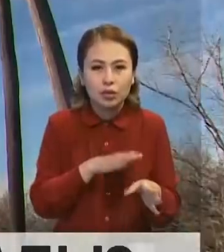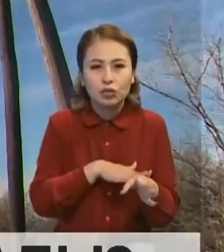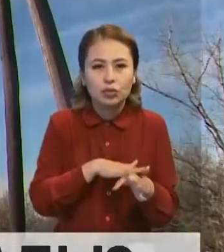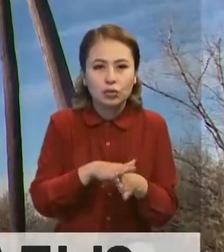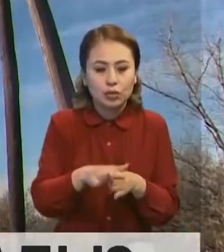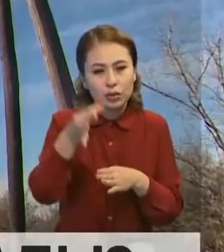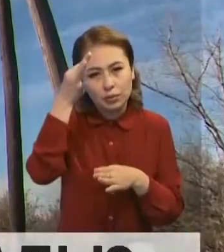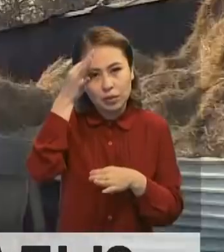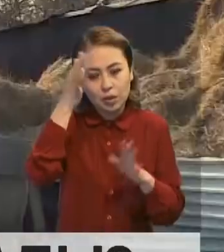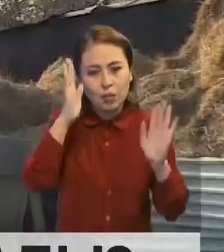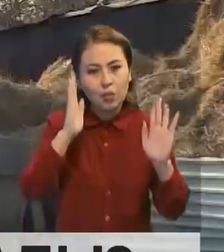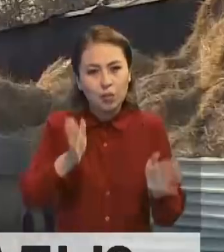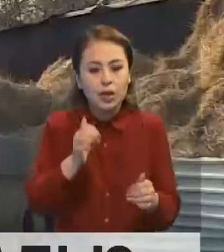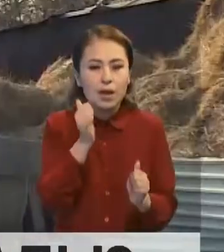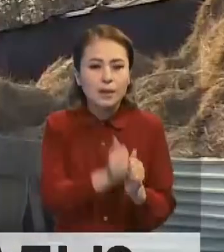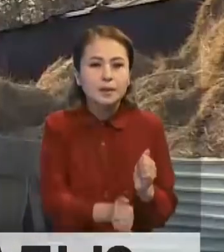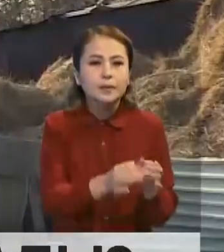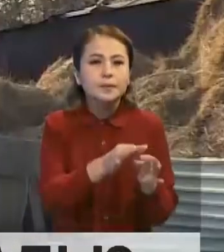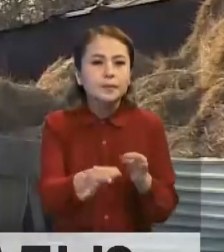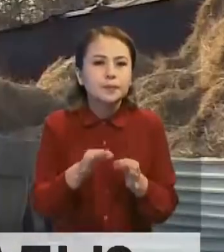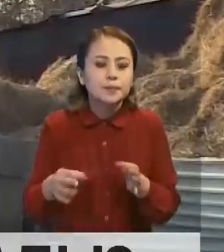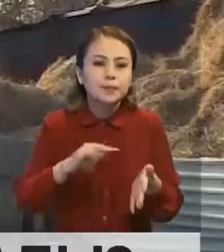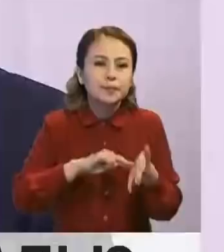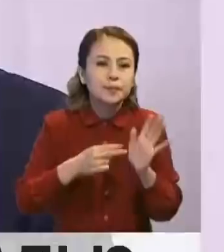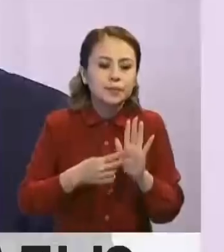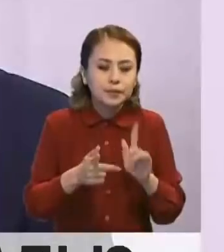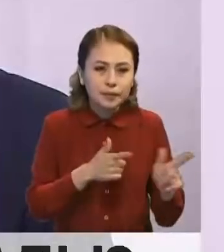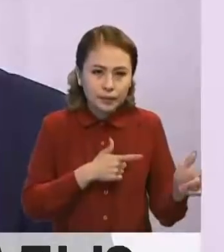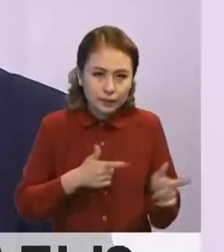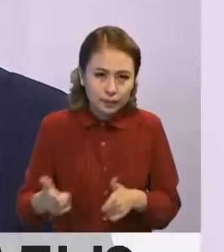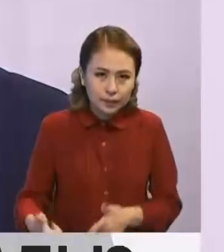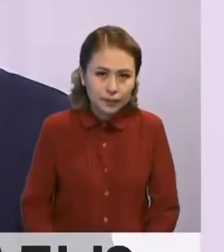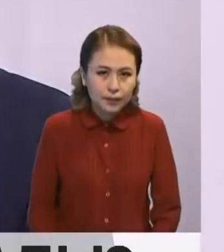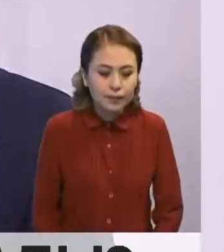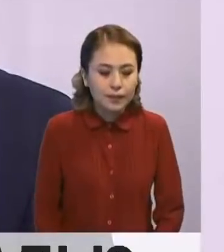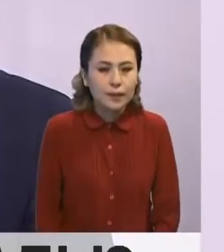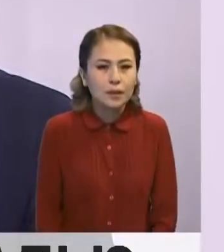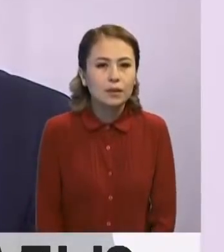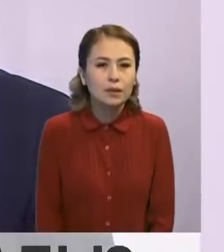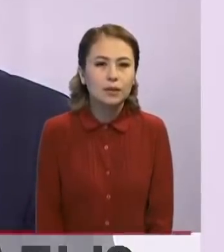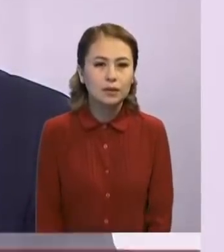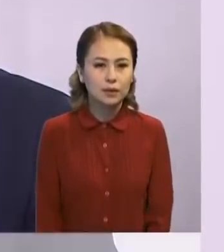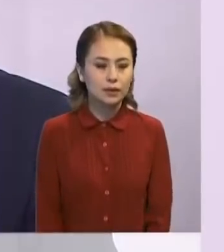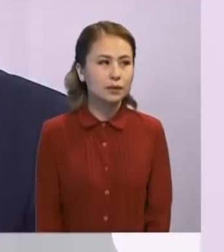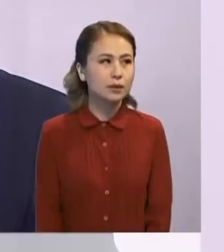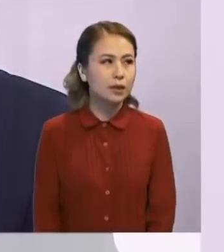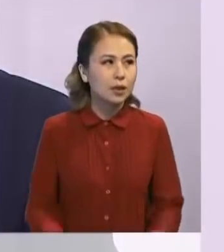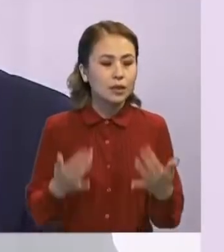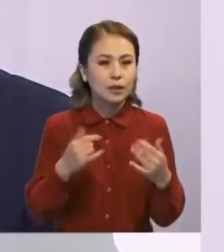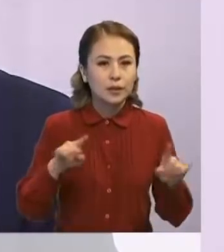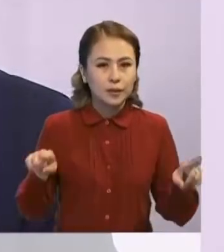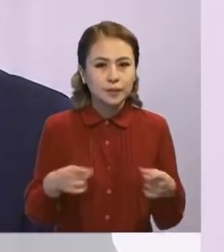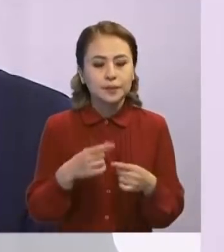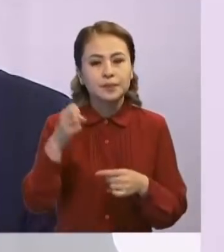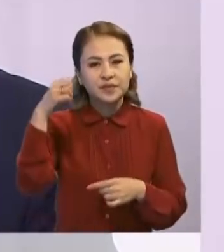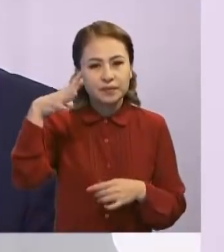дерлік ескеріледі. Кейіннен әр аймаққа лайықты жоба әзірленеді. Қазір білсеңіздер, ауылға инфрақұрылымдық мәселелерді шешіп отырмыз. Жол келеді, свет